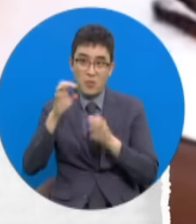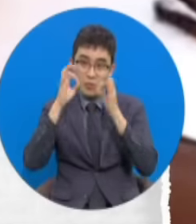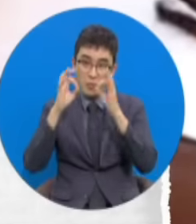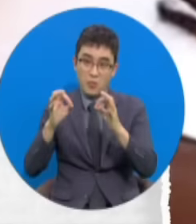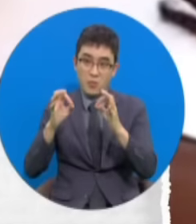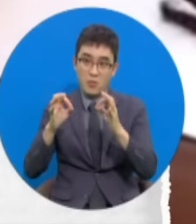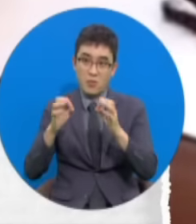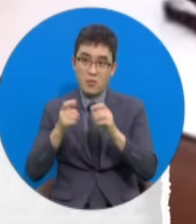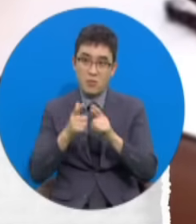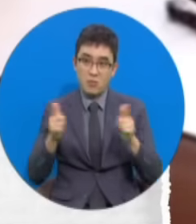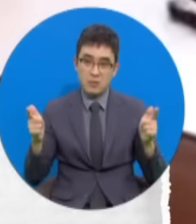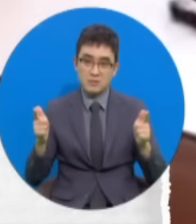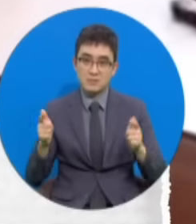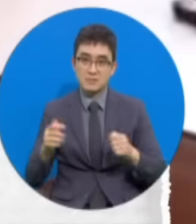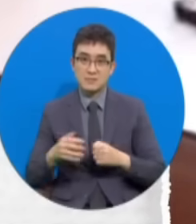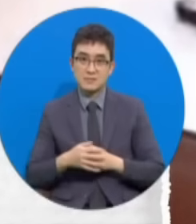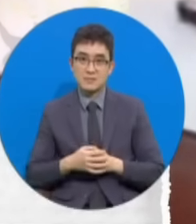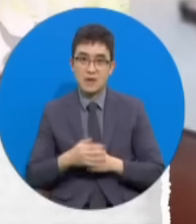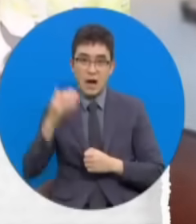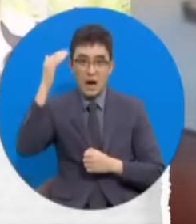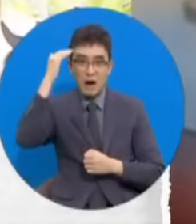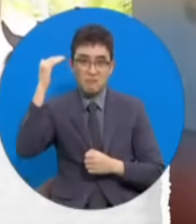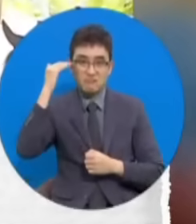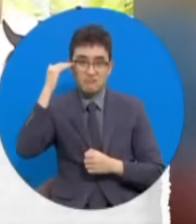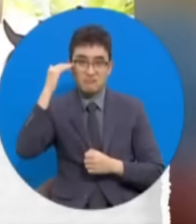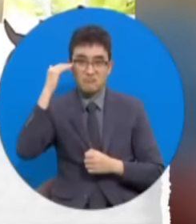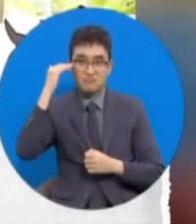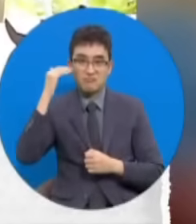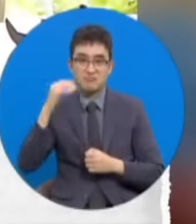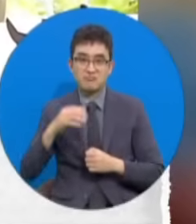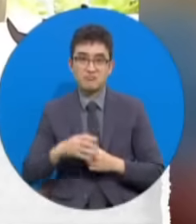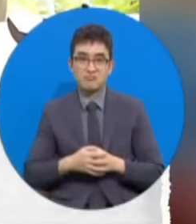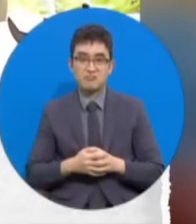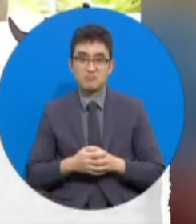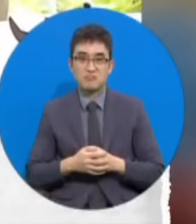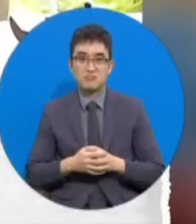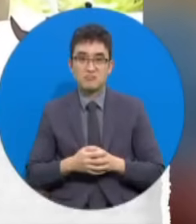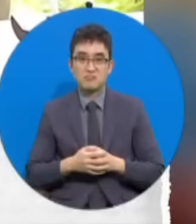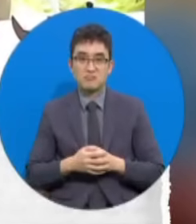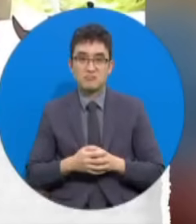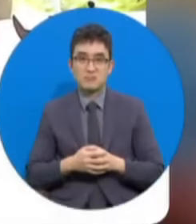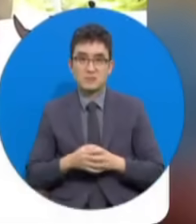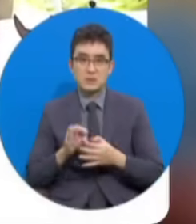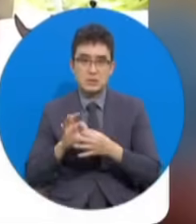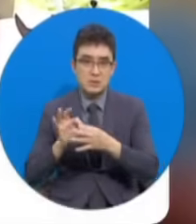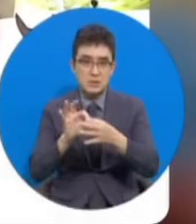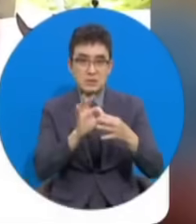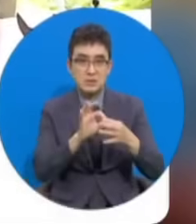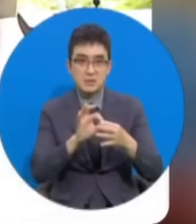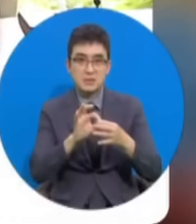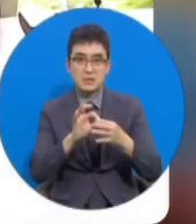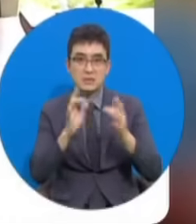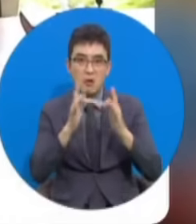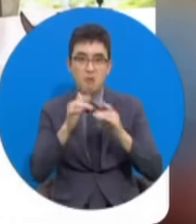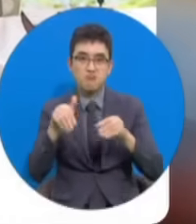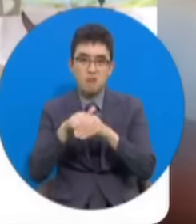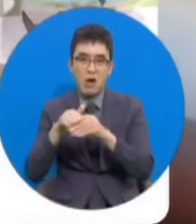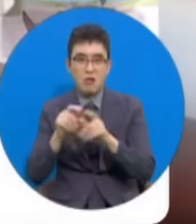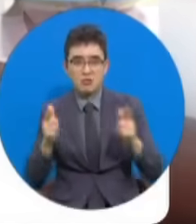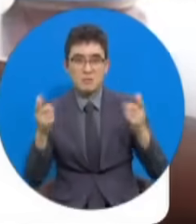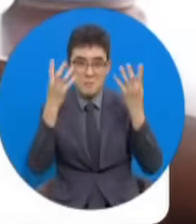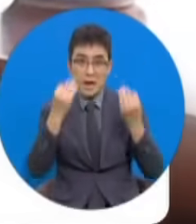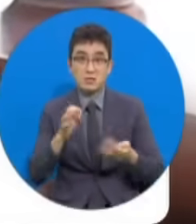콘텐츠조차도 굉장히 남조선, 즉 대한민국의 콘텐츠들을 굉장히 많이 보고 있습니다. 이제 그리고 실제적으로